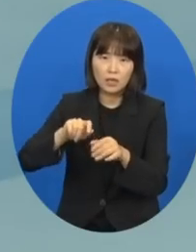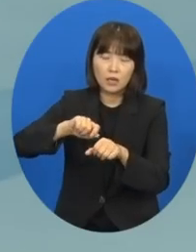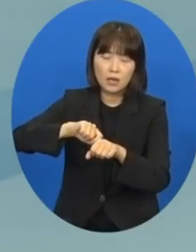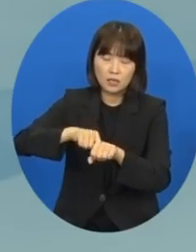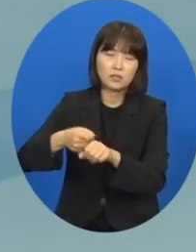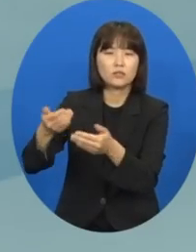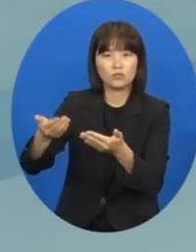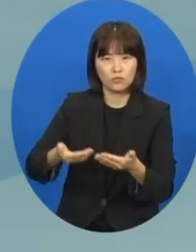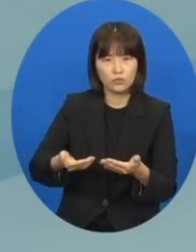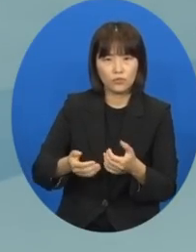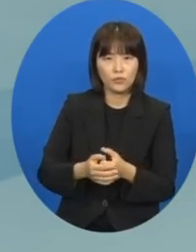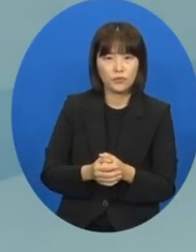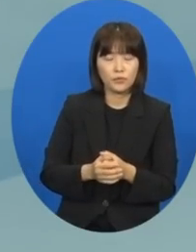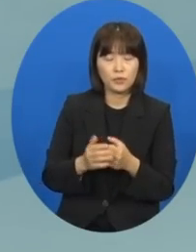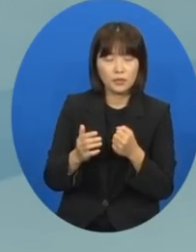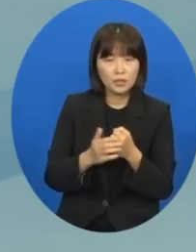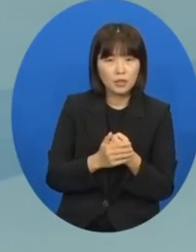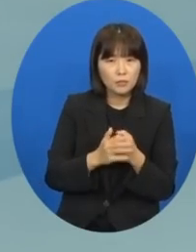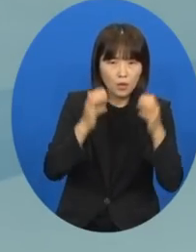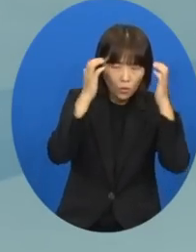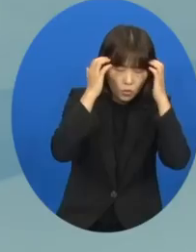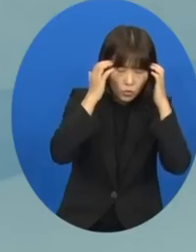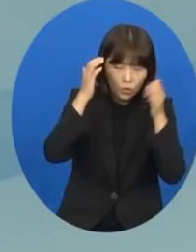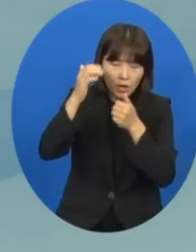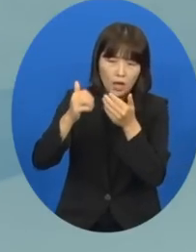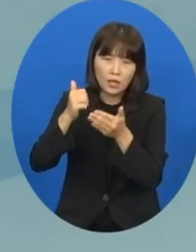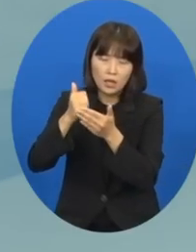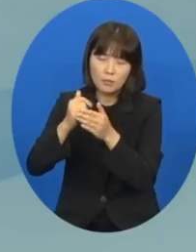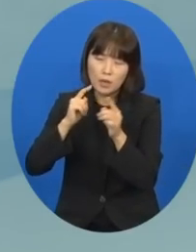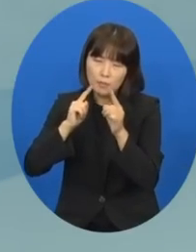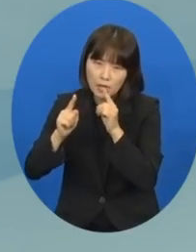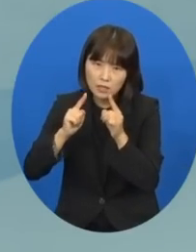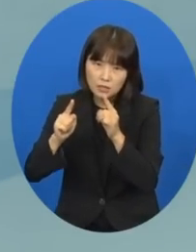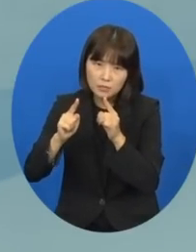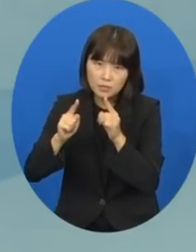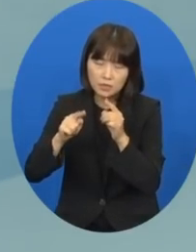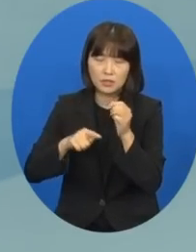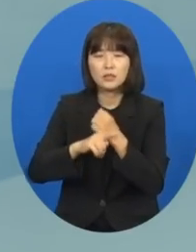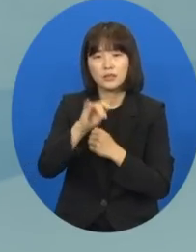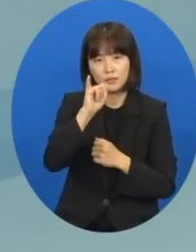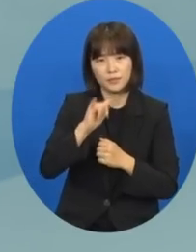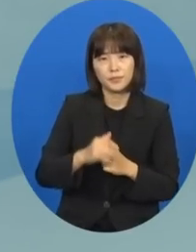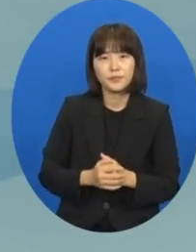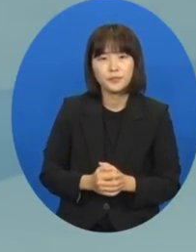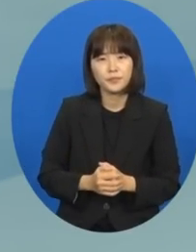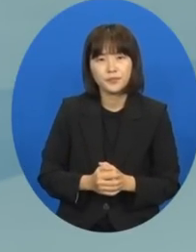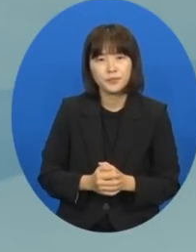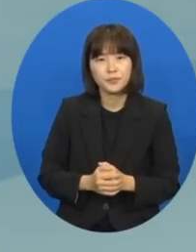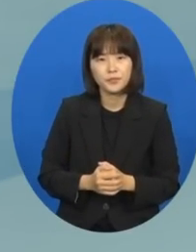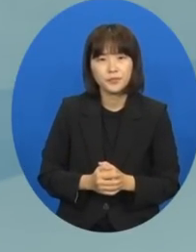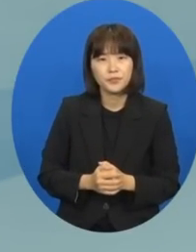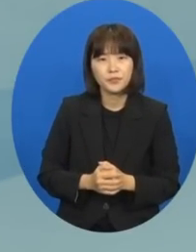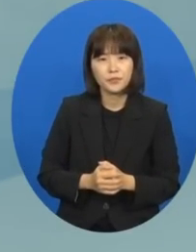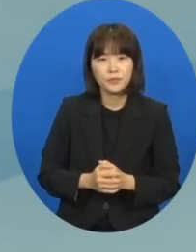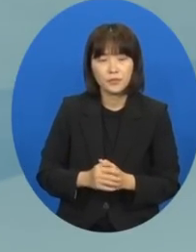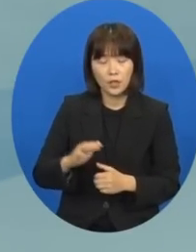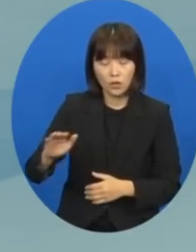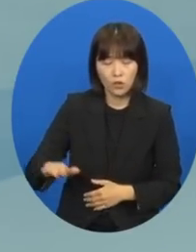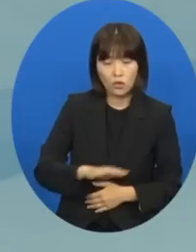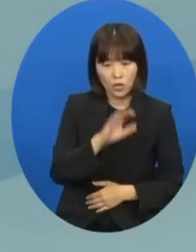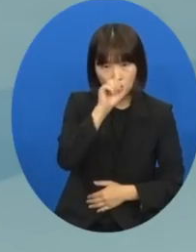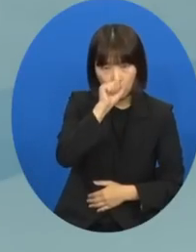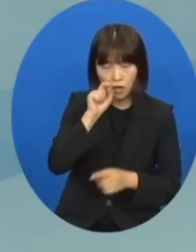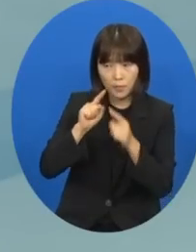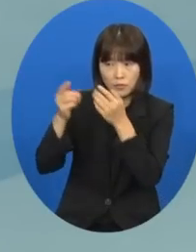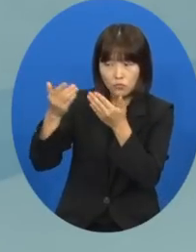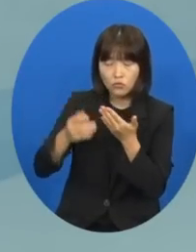하나님의 확성기다라는 거예요. 우리가 못 알아들으니까요. 말로 못 알아들으니까. 우리가 사실은 좋은 말로 하면 못